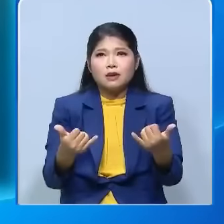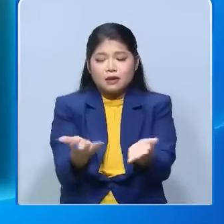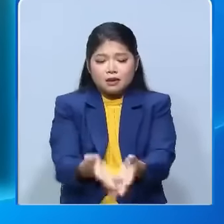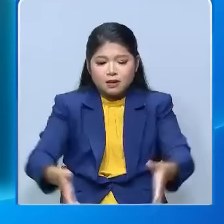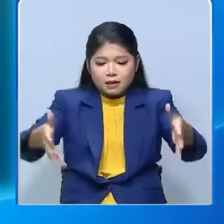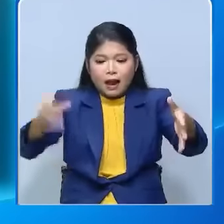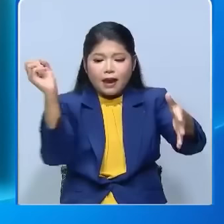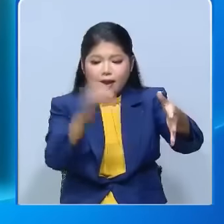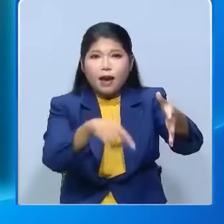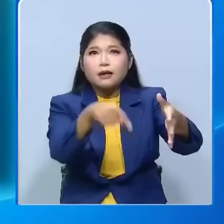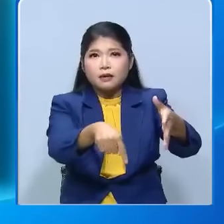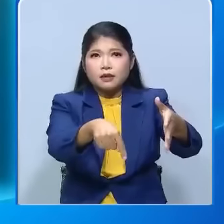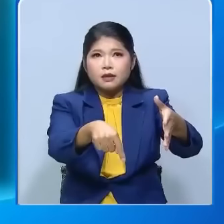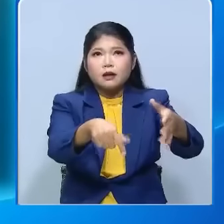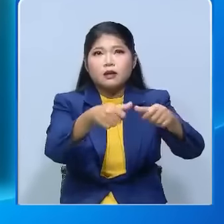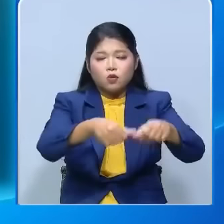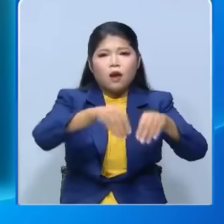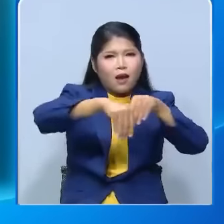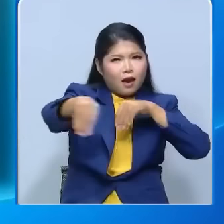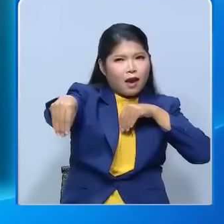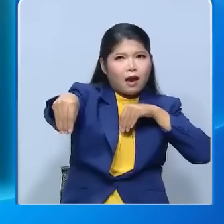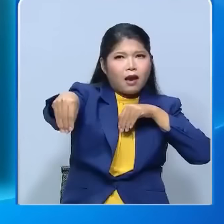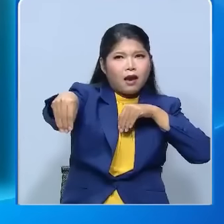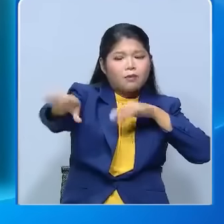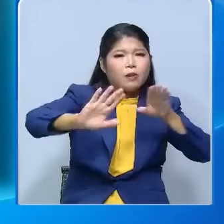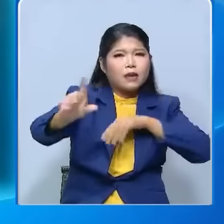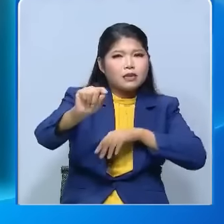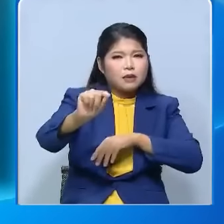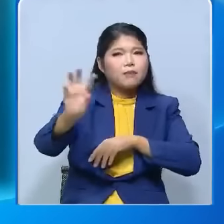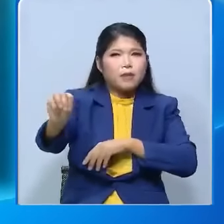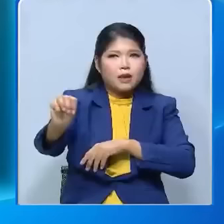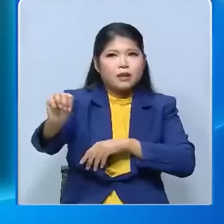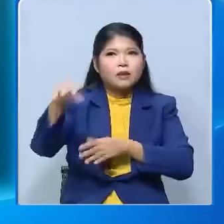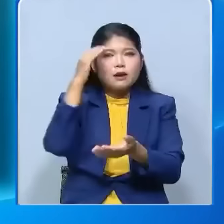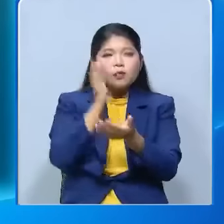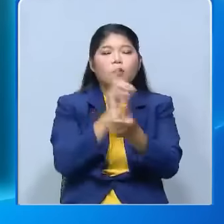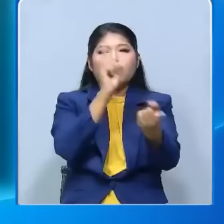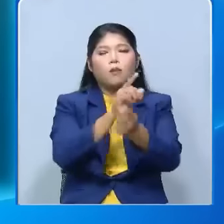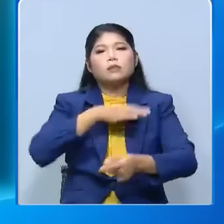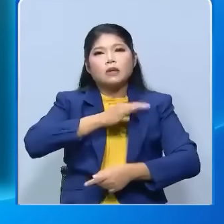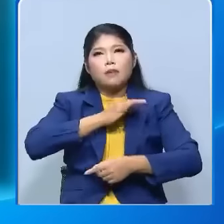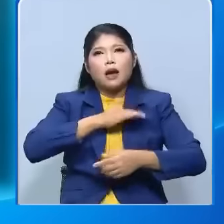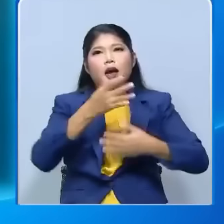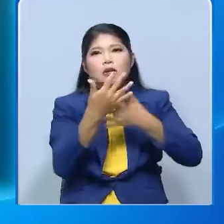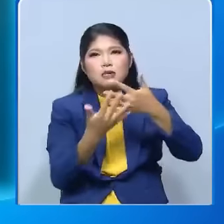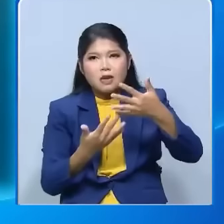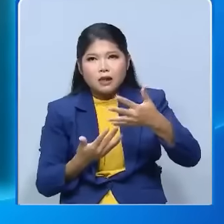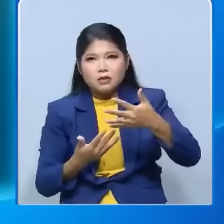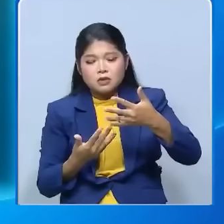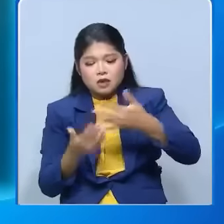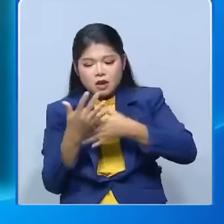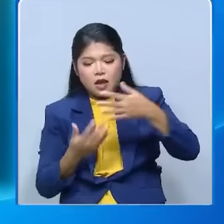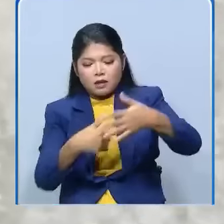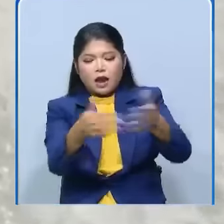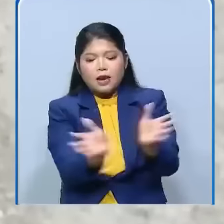ะเนี่ยก็คืออยู่ห่างจากจุดที่พบทารกไปประมาณ20เมตรตำรวจก็เจอเสื้อผ้าเปื้อนเลือดถูกนำมาทิ้งด้วยขยายผ